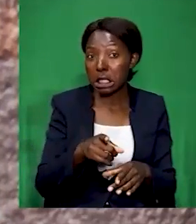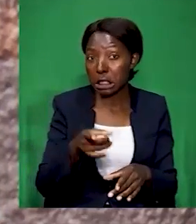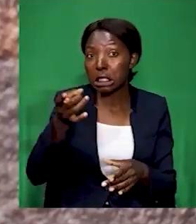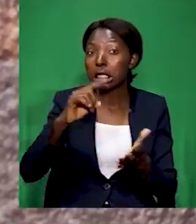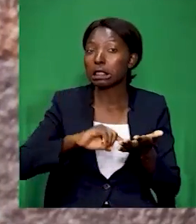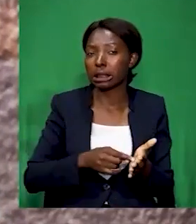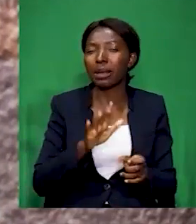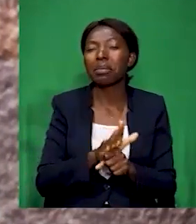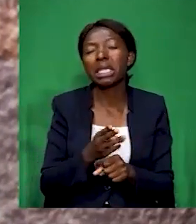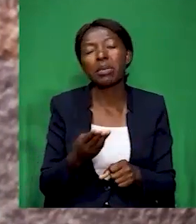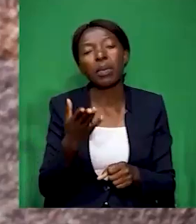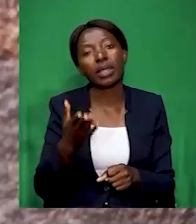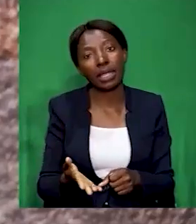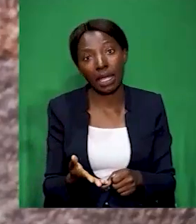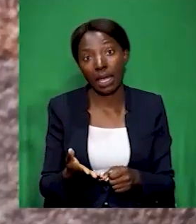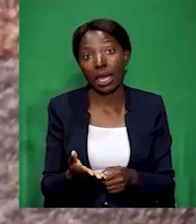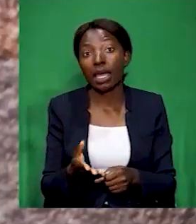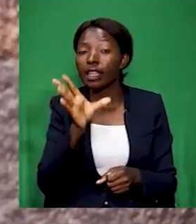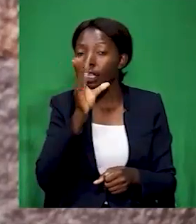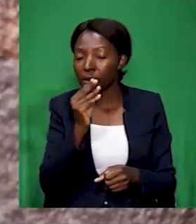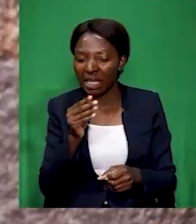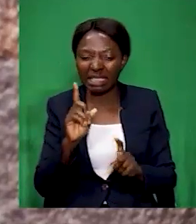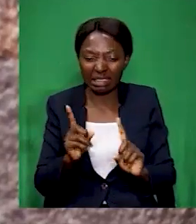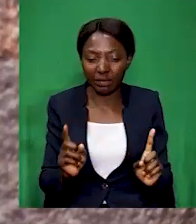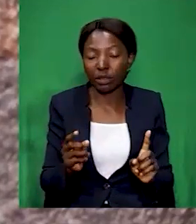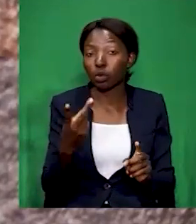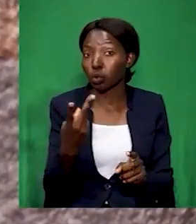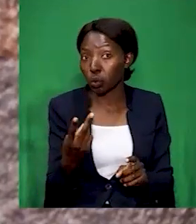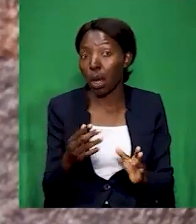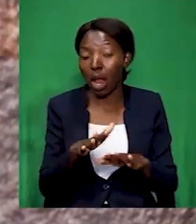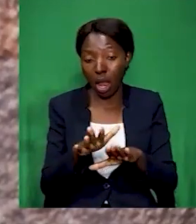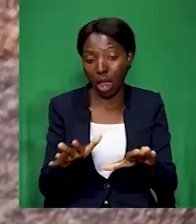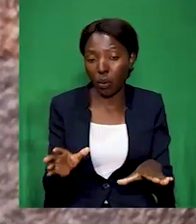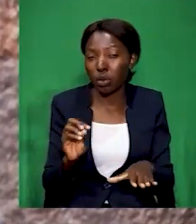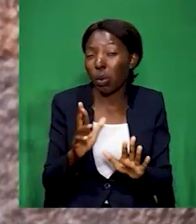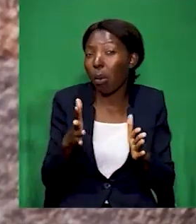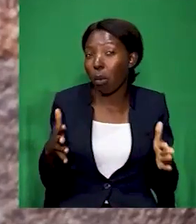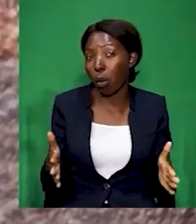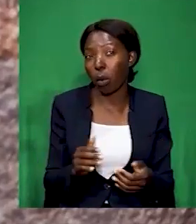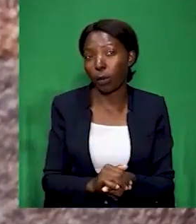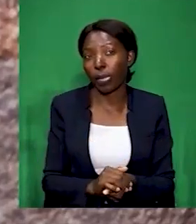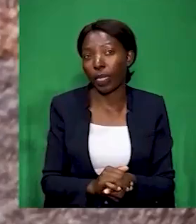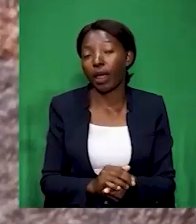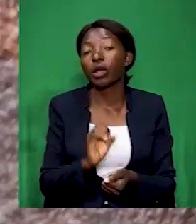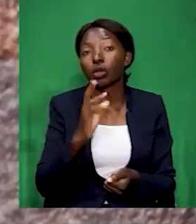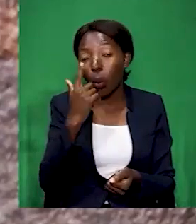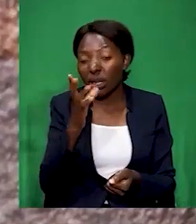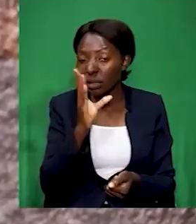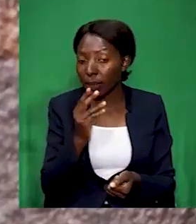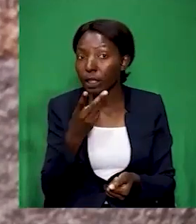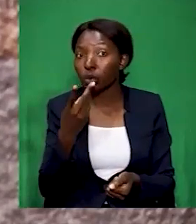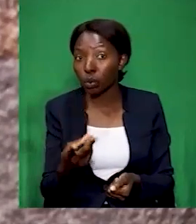vanhu vazhinji vaigaramo they were bilinguals, vaitaura malanguages maviri kana kudarika. But kunonziko vachitaura